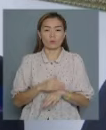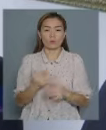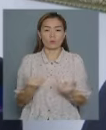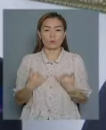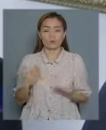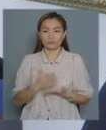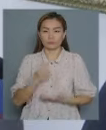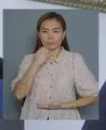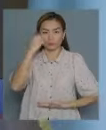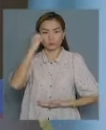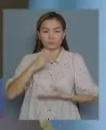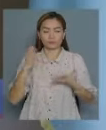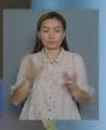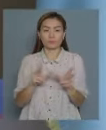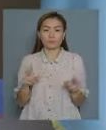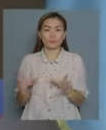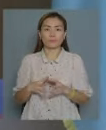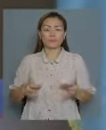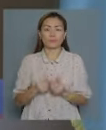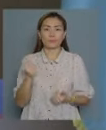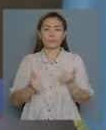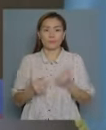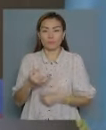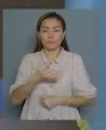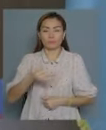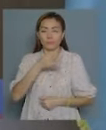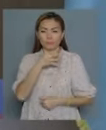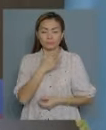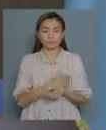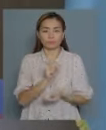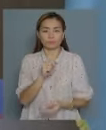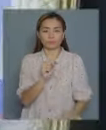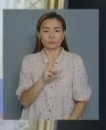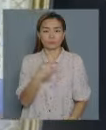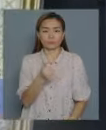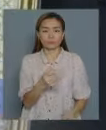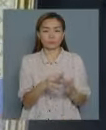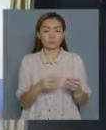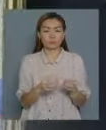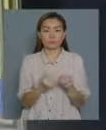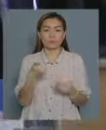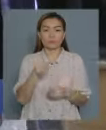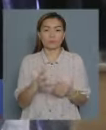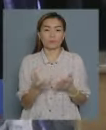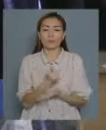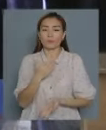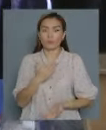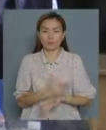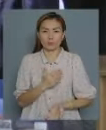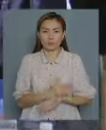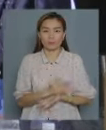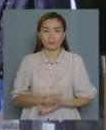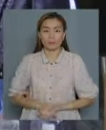жатырмыз. Рахмет көп-көп. Мерейлі отбасы байқауының облыстық кезеңінен Қызылқоғалық Жаңабаевтар отбасы бас жүлдені қан жығасына